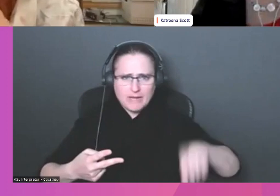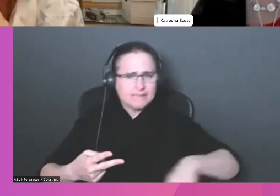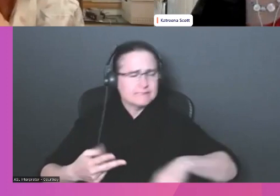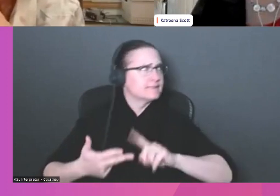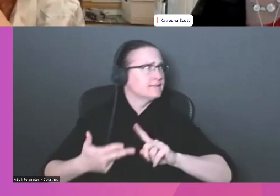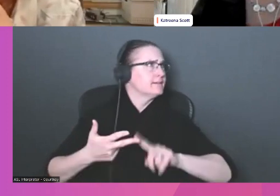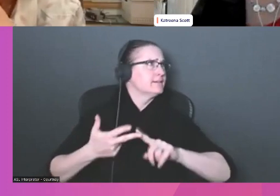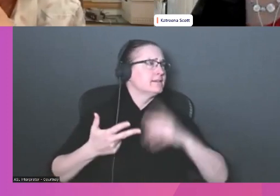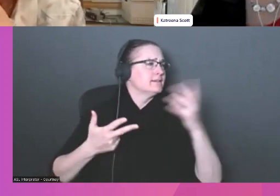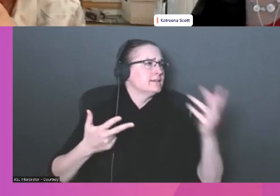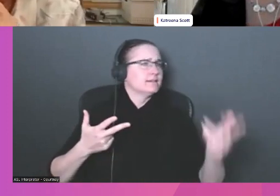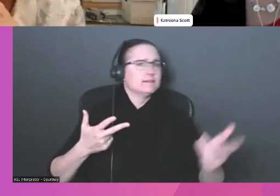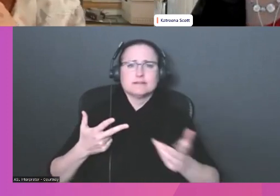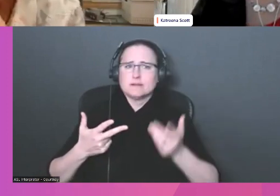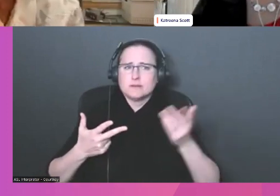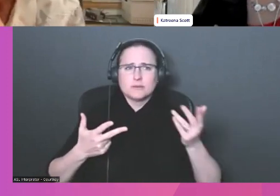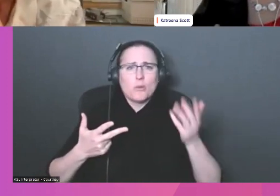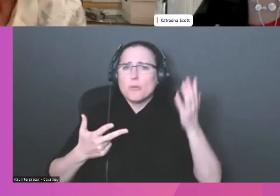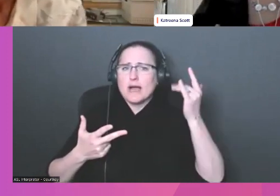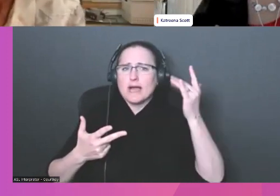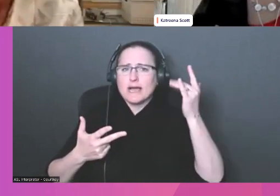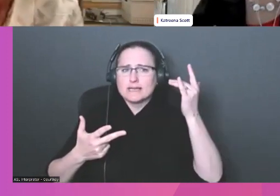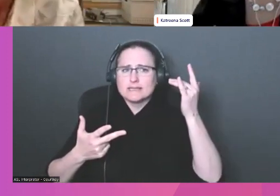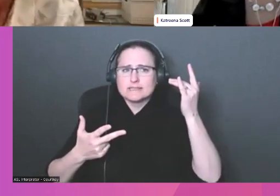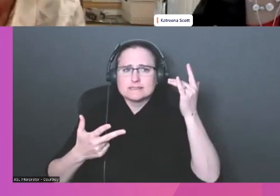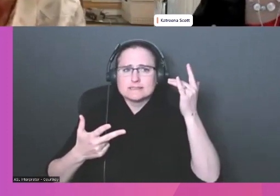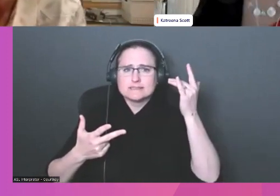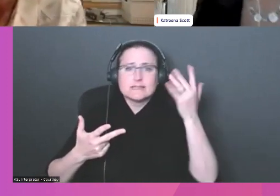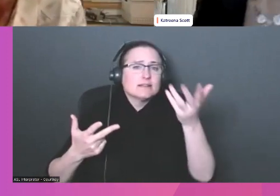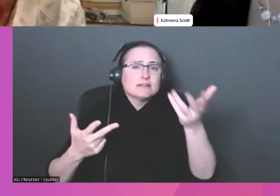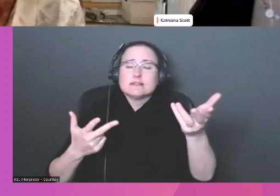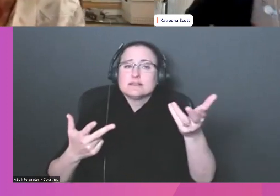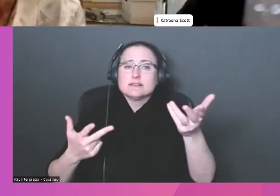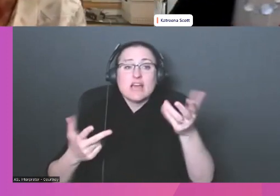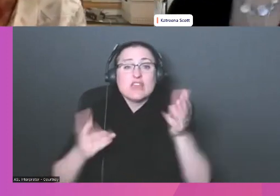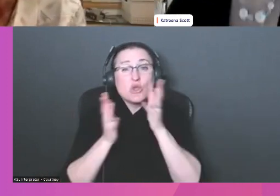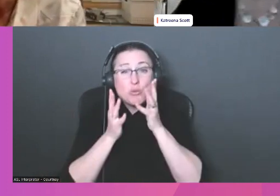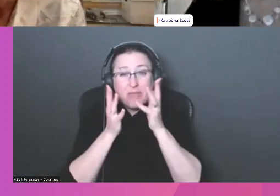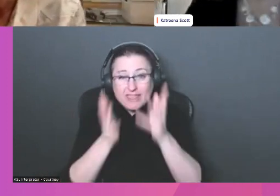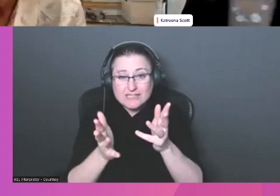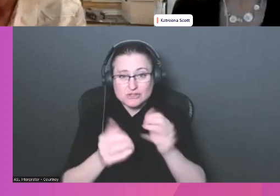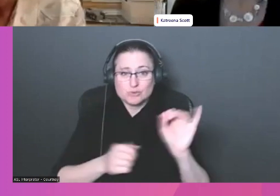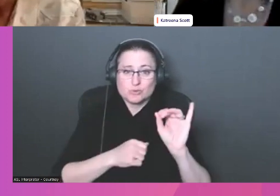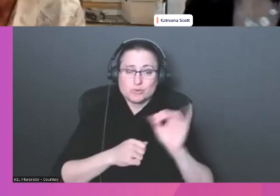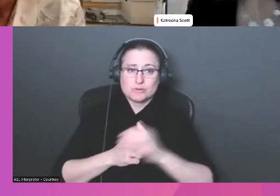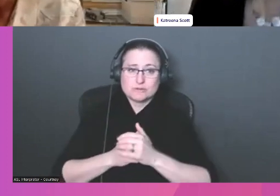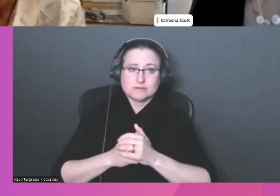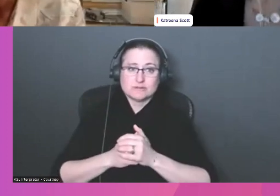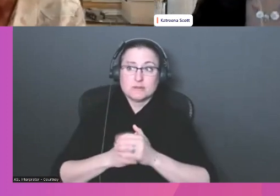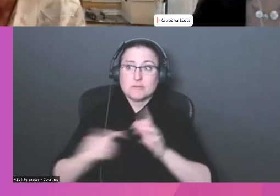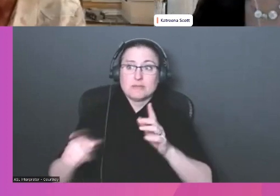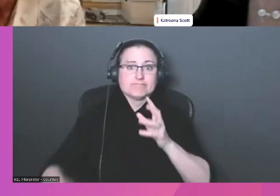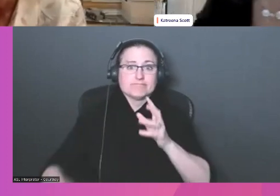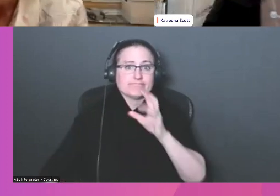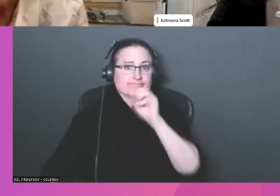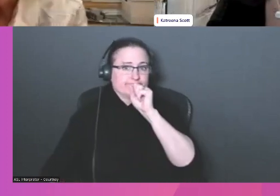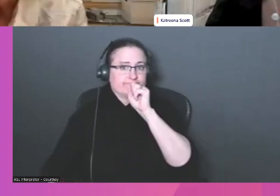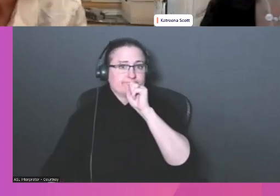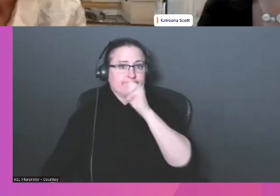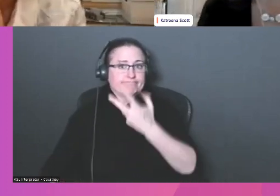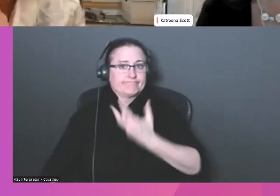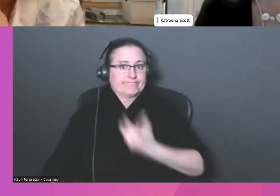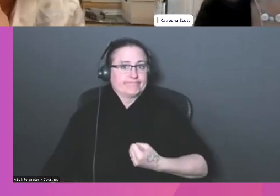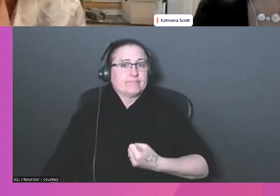elles vont penser que c'est leur faute, j'ai dû agir incorrectement. Il y a toute cette humiliation